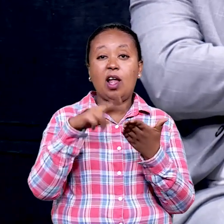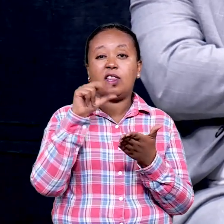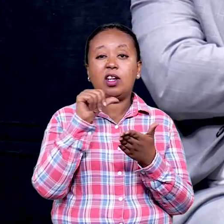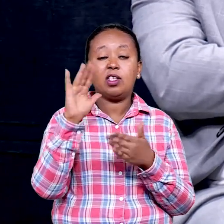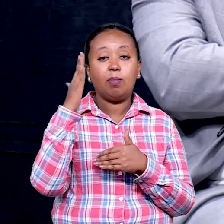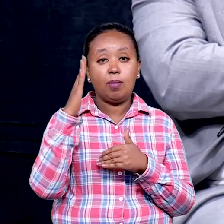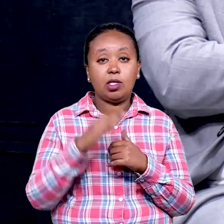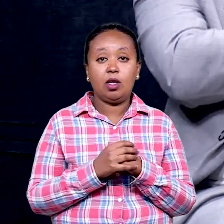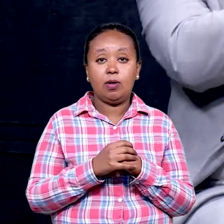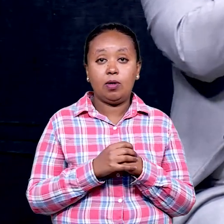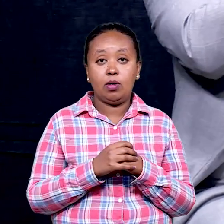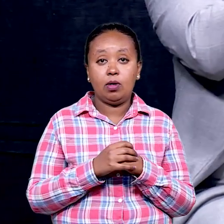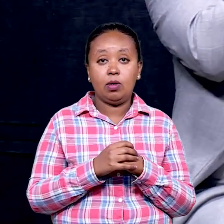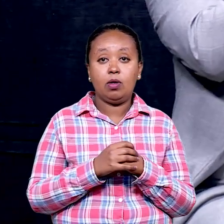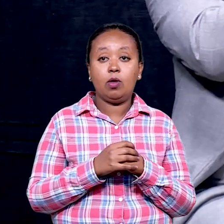ያልተነሳ የመሰለኝ